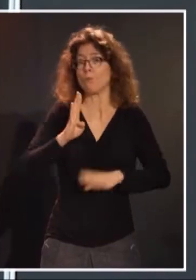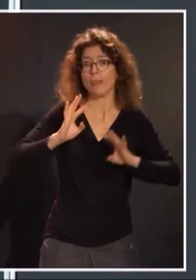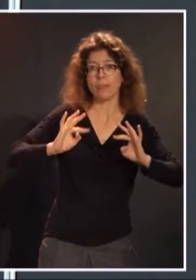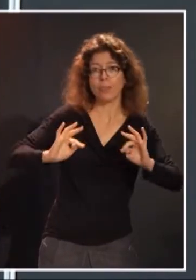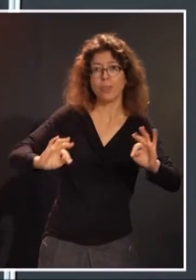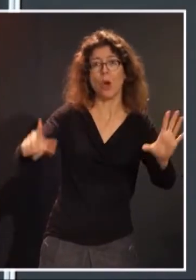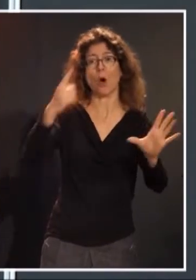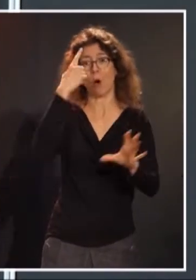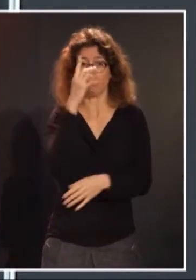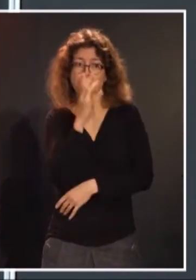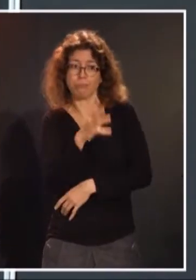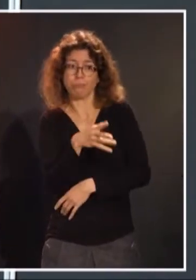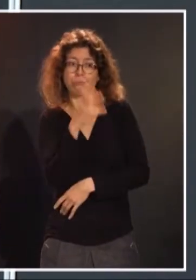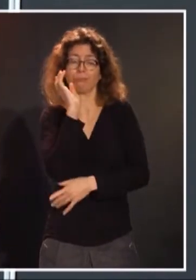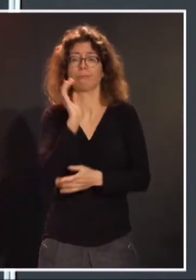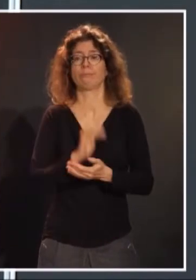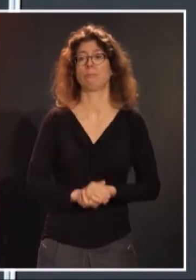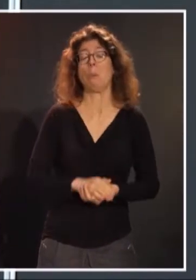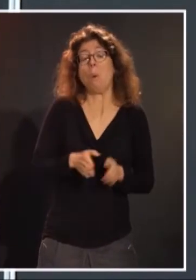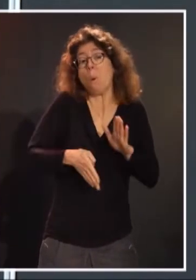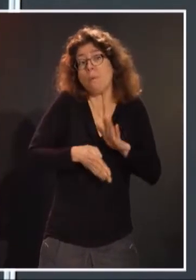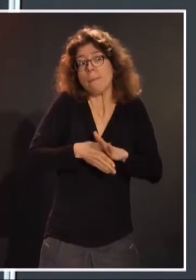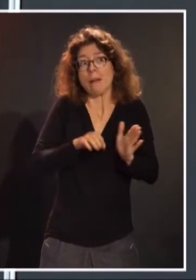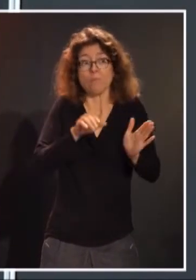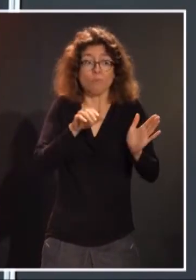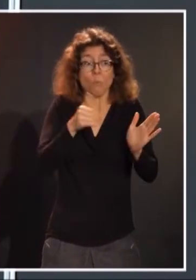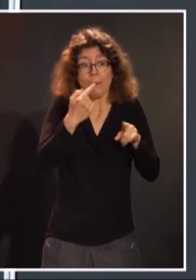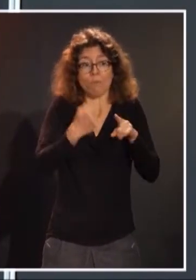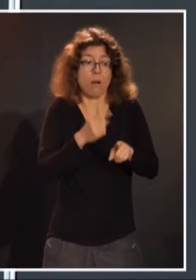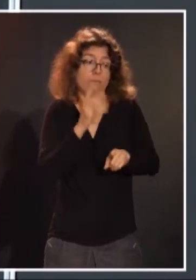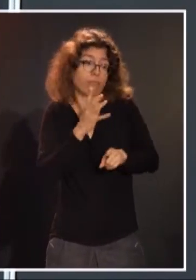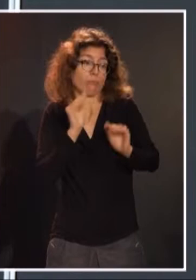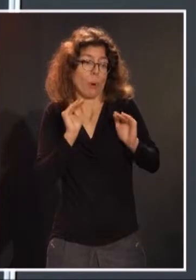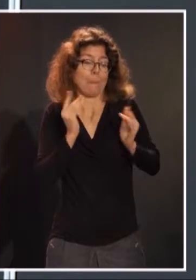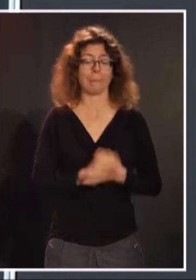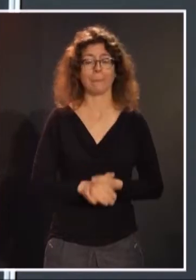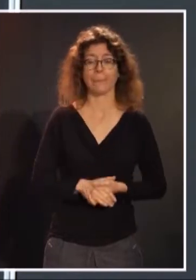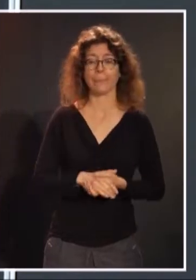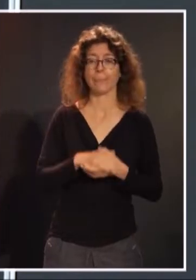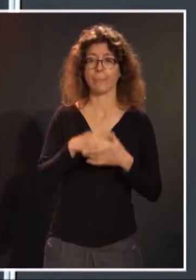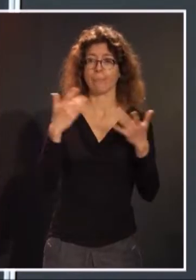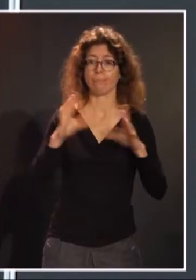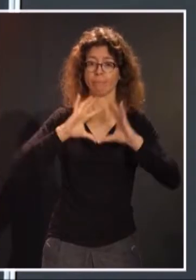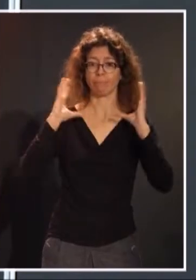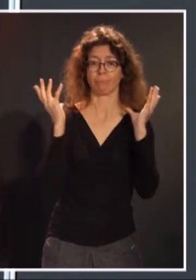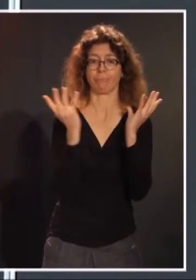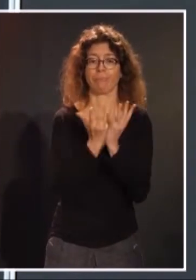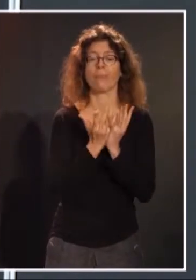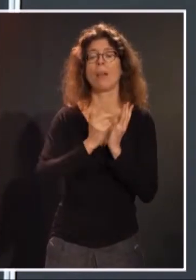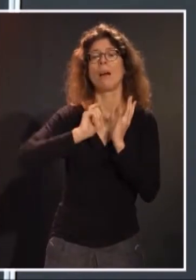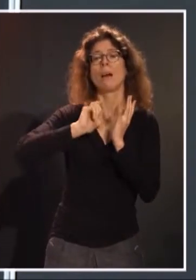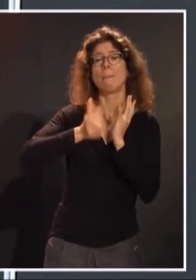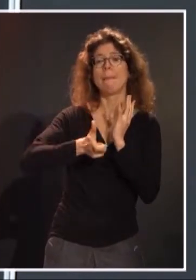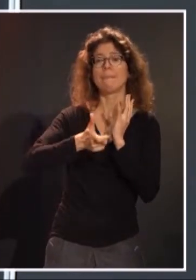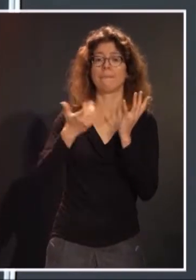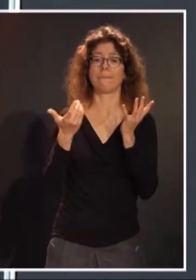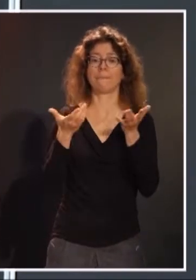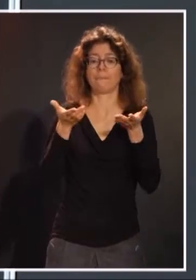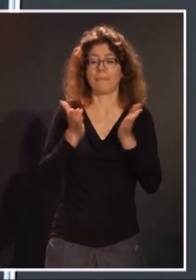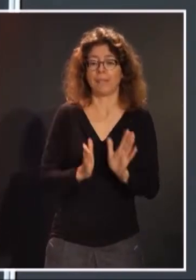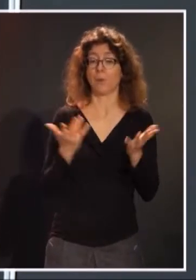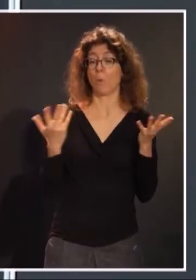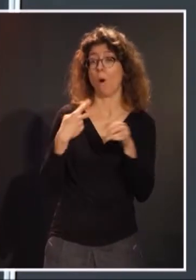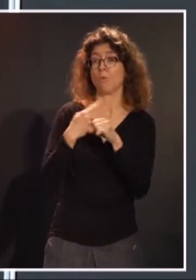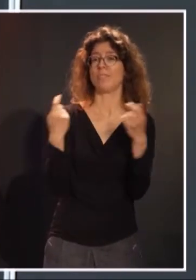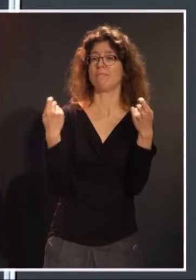mais on a déjà un premier avis. Et donc à l'issue de ces éléments d'évaluation, on va définir des outils qui nous semblent